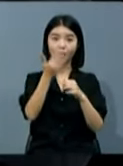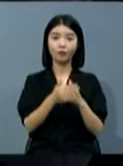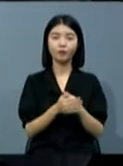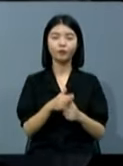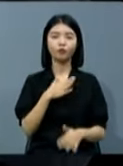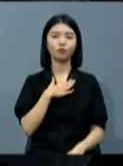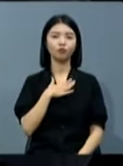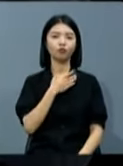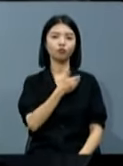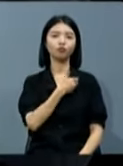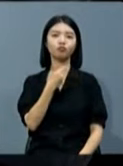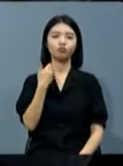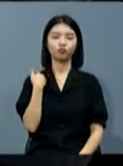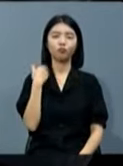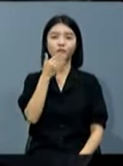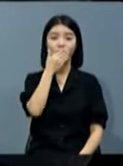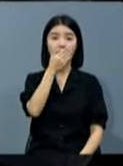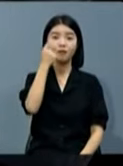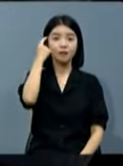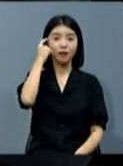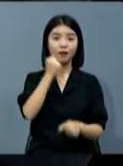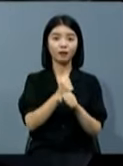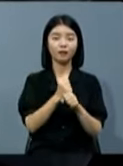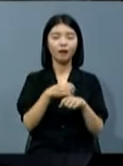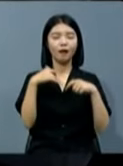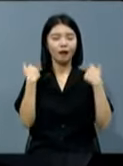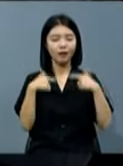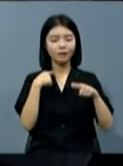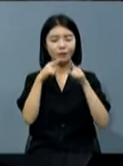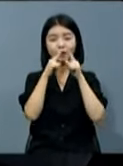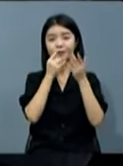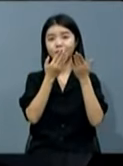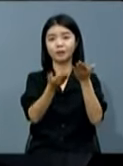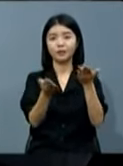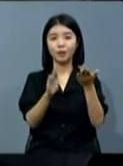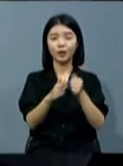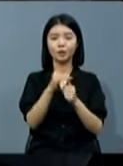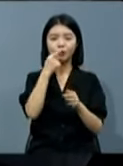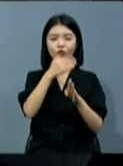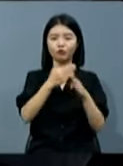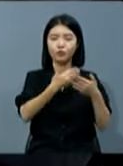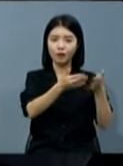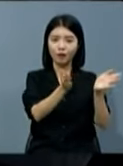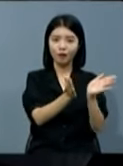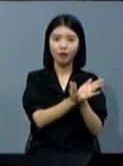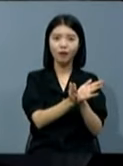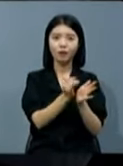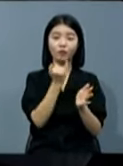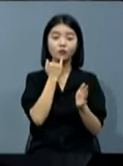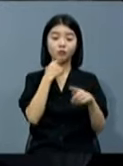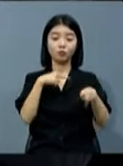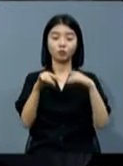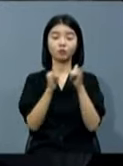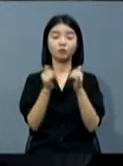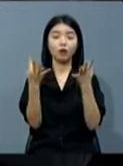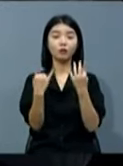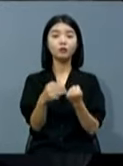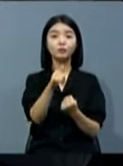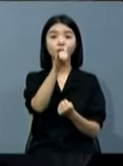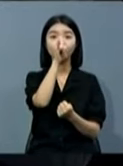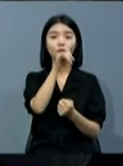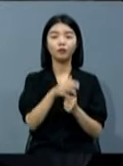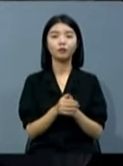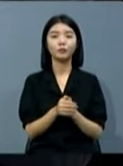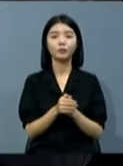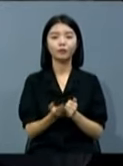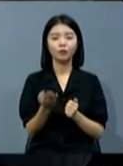충분히 가능하다고 생각이 되는 게요. 제가 늘 말씀을 드리지만 민주당에 괜찮은 정치인들 많습니다.